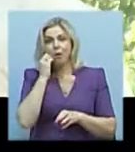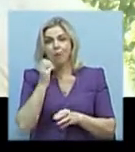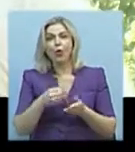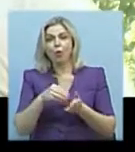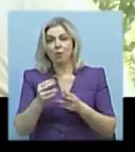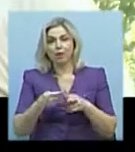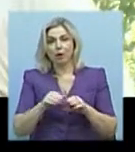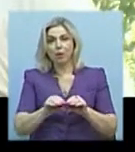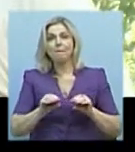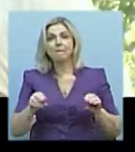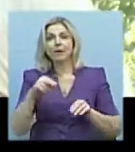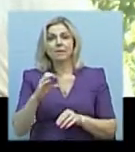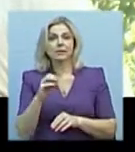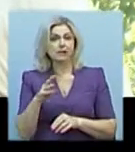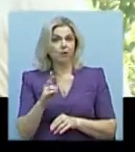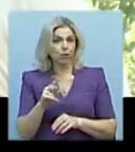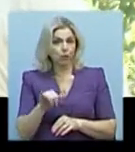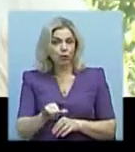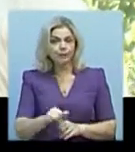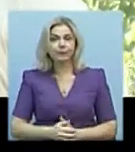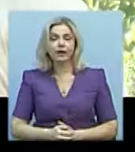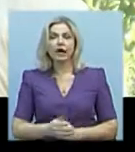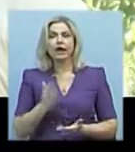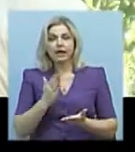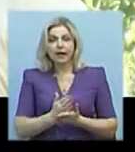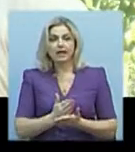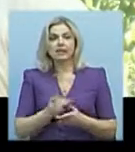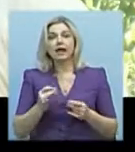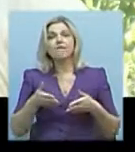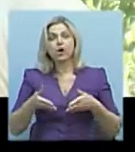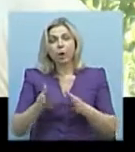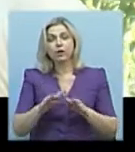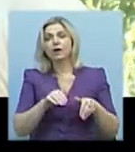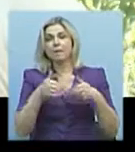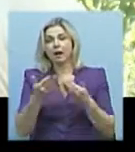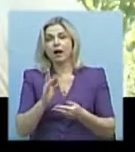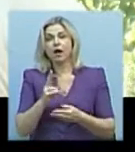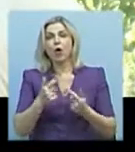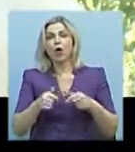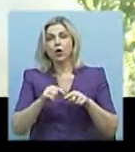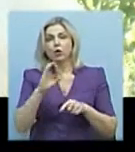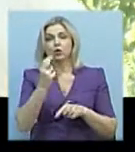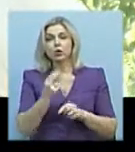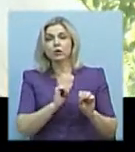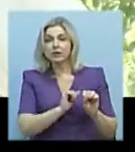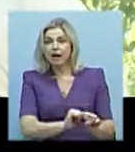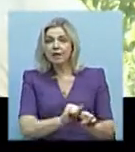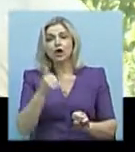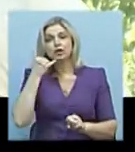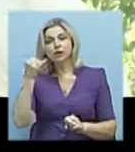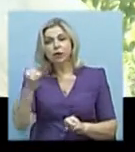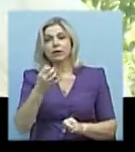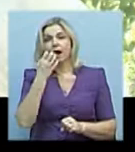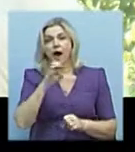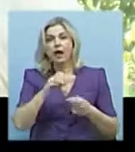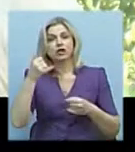приставку. Потім є ще такий вихід, як звертатися все-таки до органів соціального захисту, дзвонити на